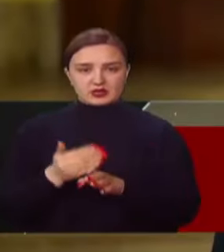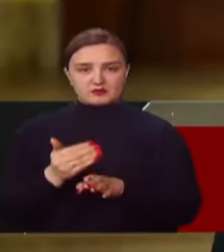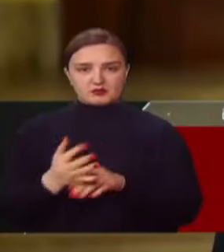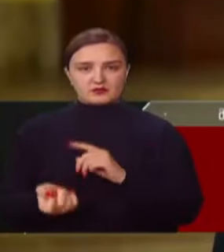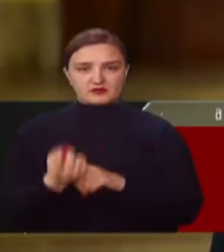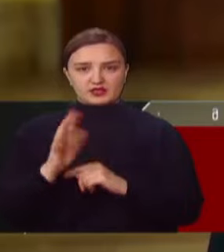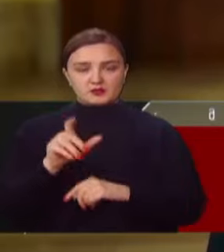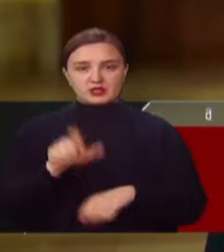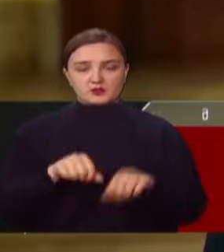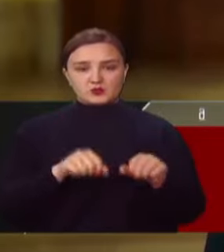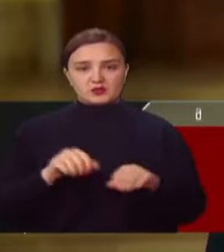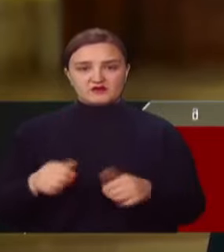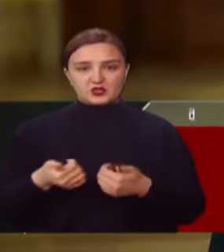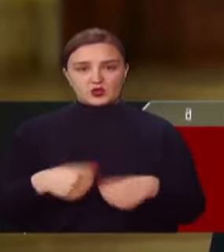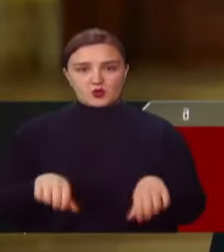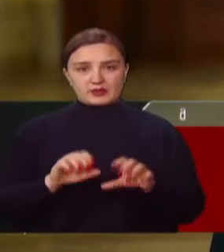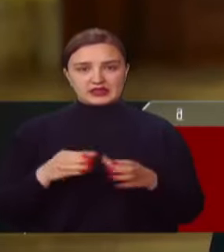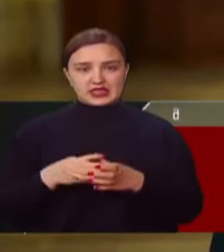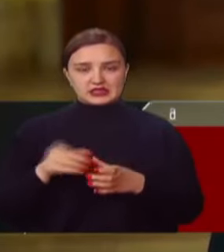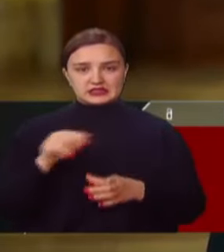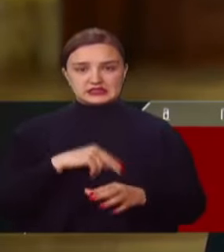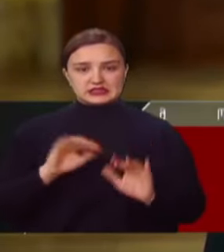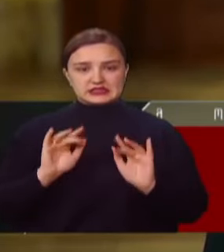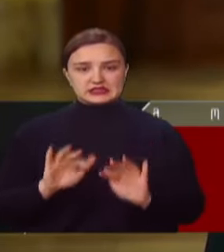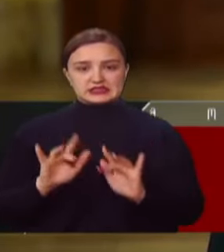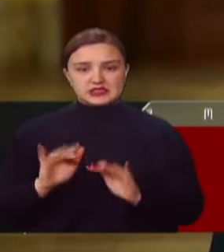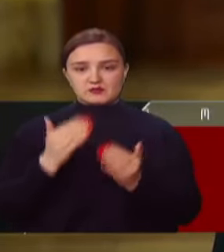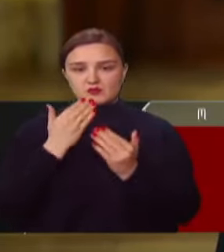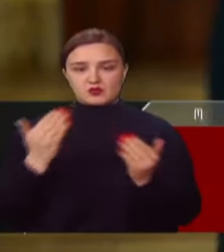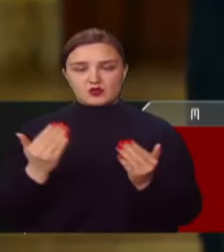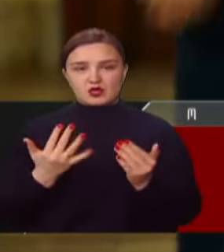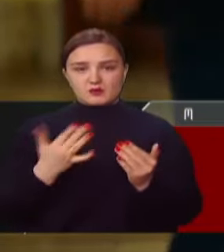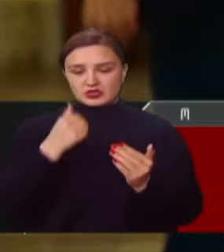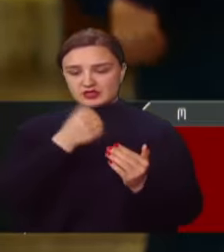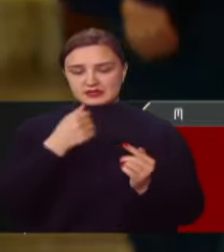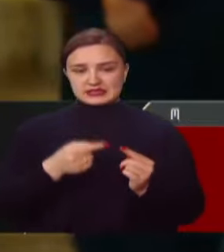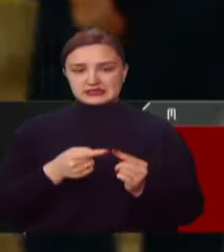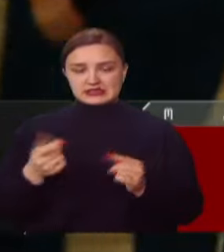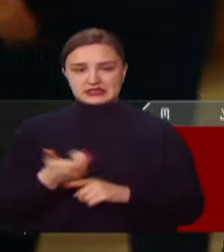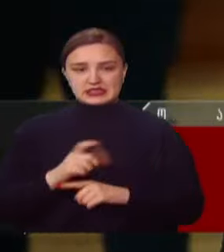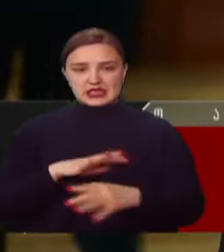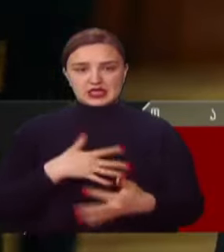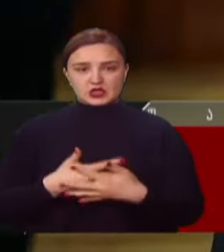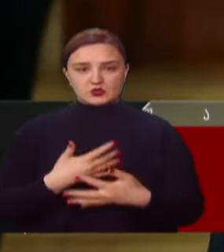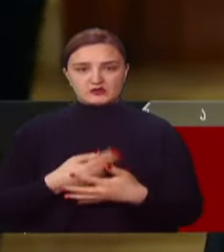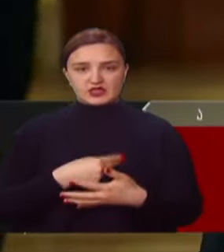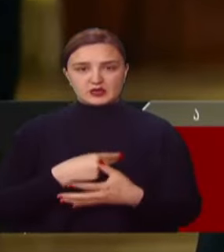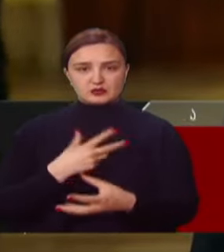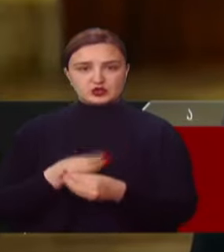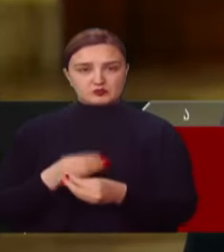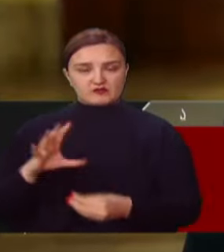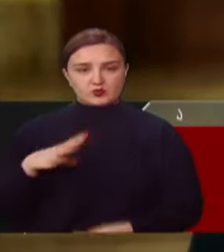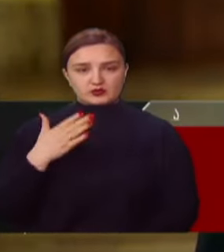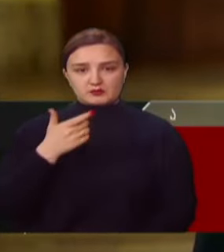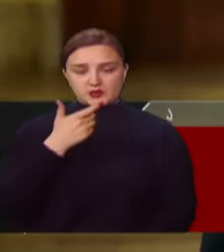კომიტეტის ფორმატში, სადაც მისი საქმიანობის ბოლო რამდენიმე წელი ძალიან აქტიური თანამშრომლობა ჰქონდა,